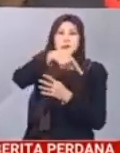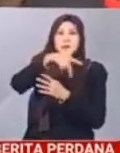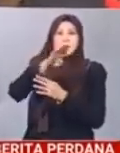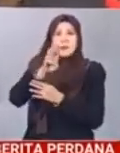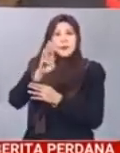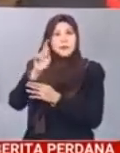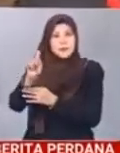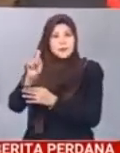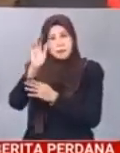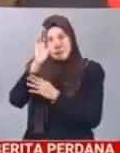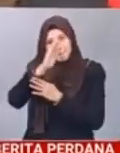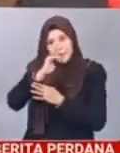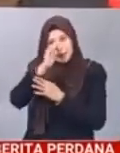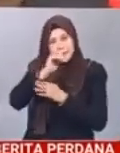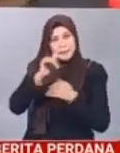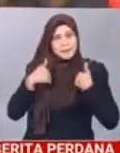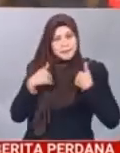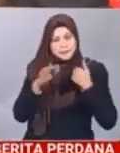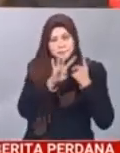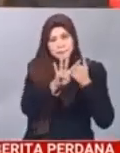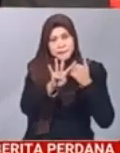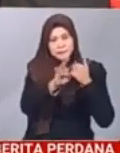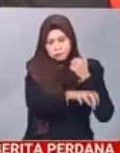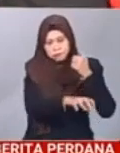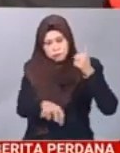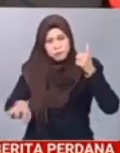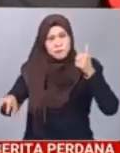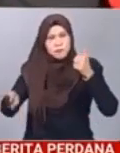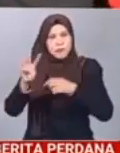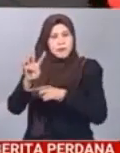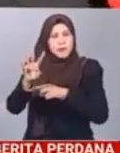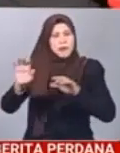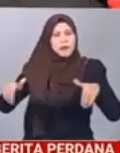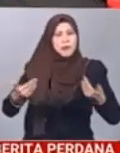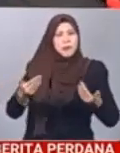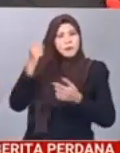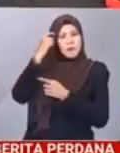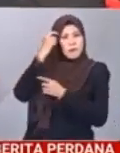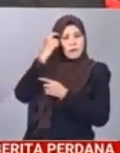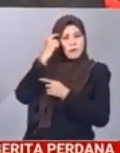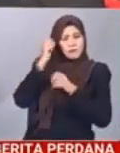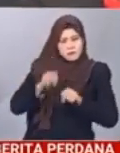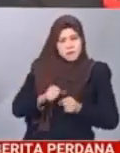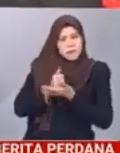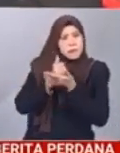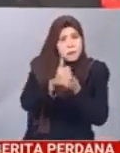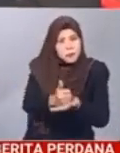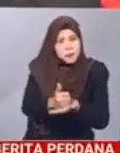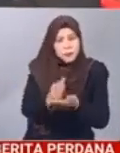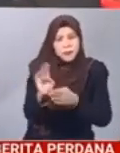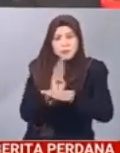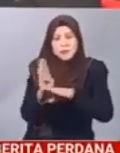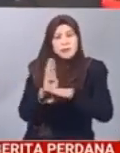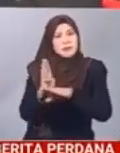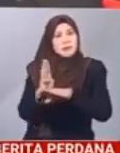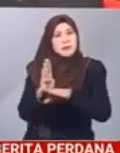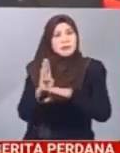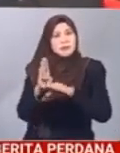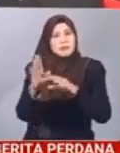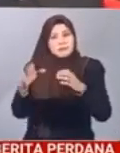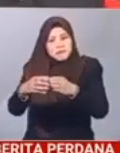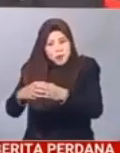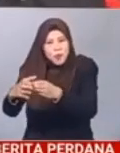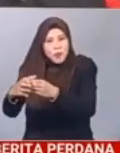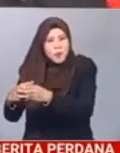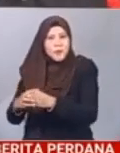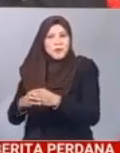4biji dijumlah ke ini untuk memikirkan Bagaimanakah kaidahe boleh itu membantu punya juga berjanji kecil untuk